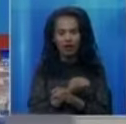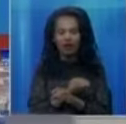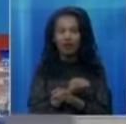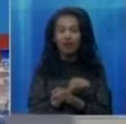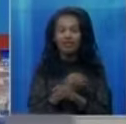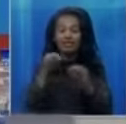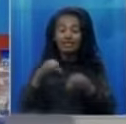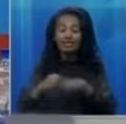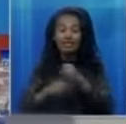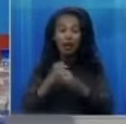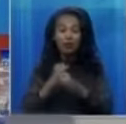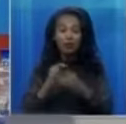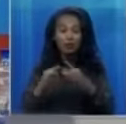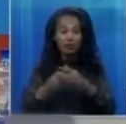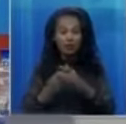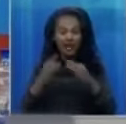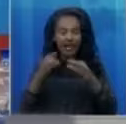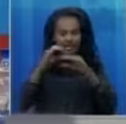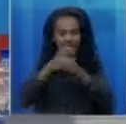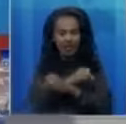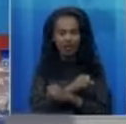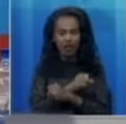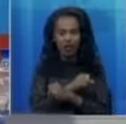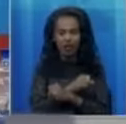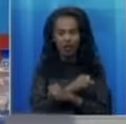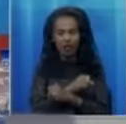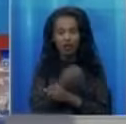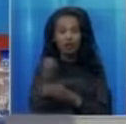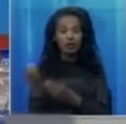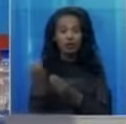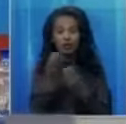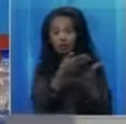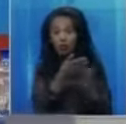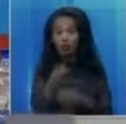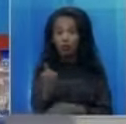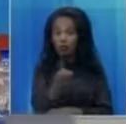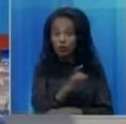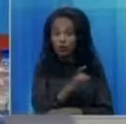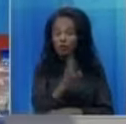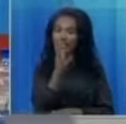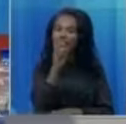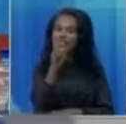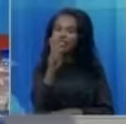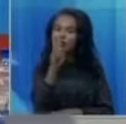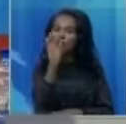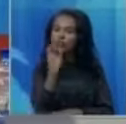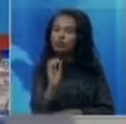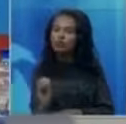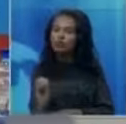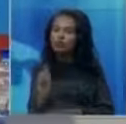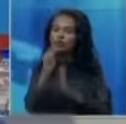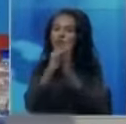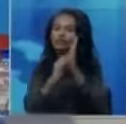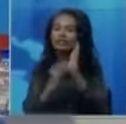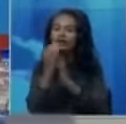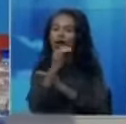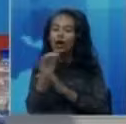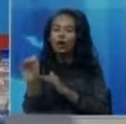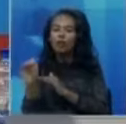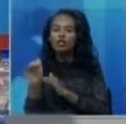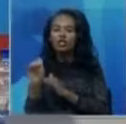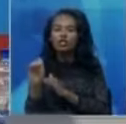እስከዚህ ዓመት መጀመሪያ ድረስ እንዲያጠናቅቅ የተሰጠው ቢሆንም 62%ቱን መስከረም አጋማሽ